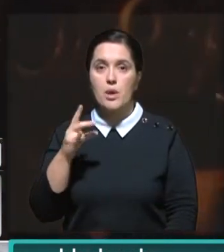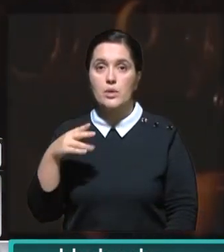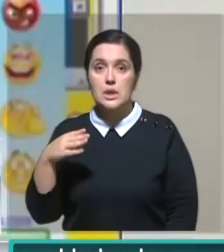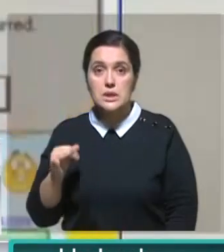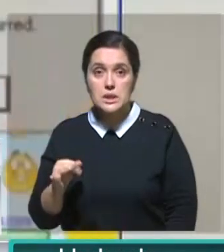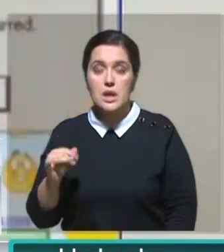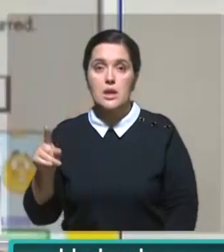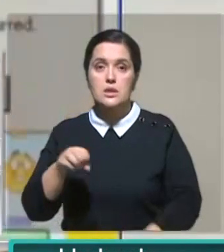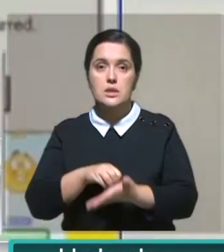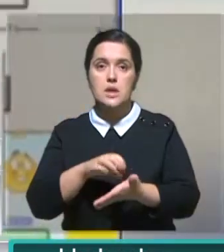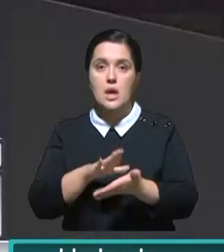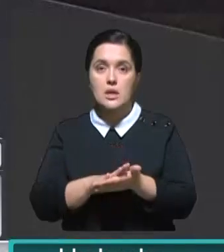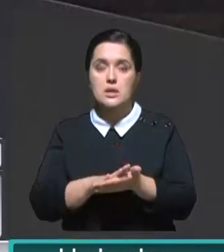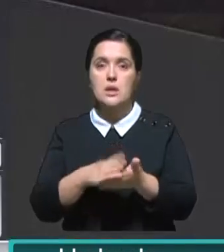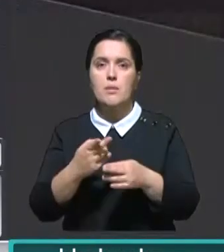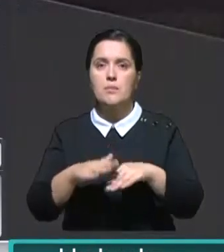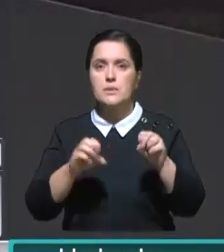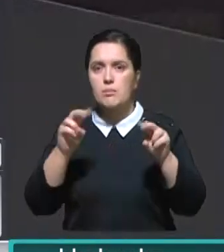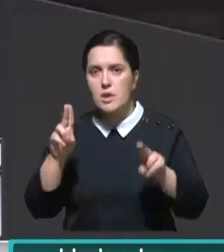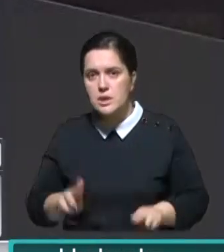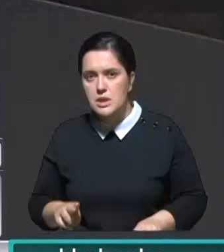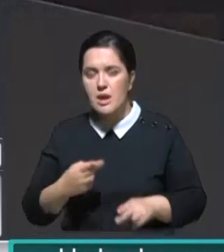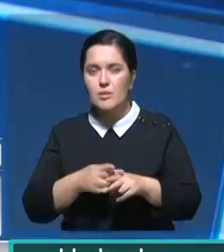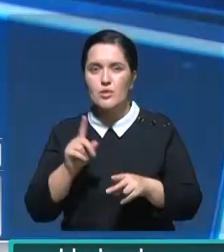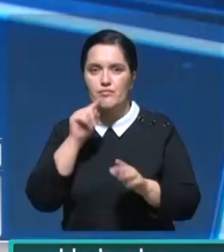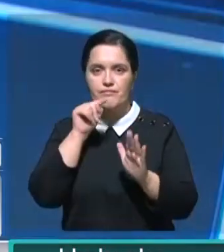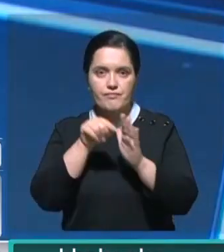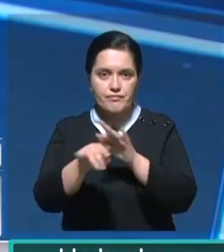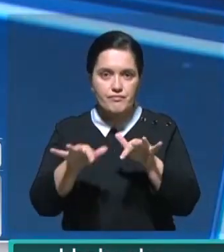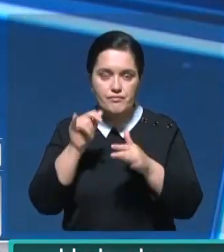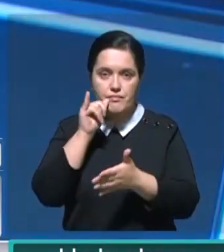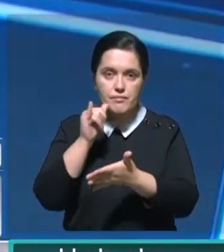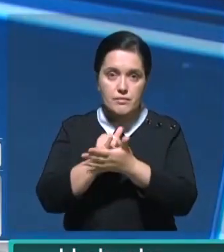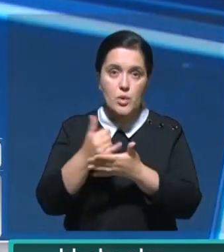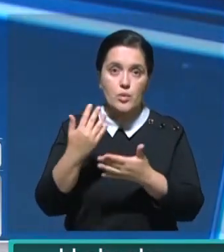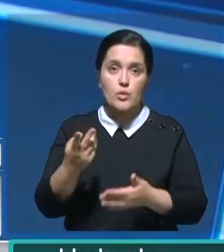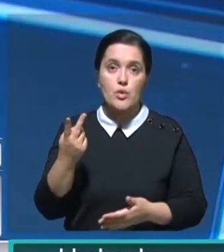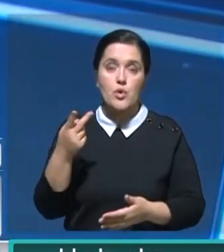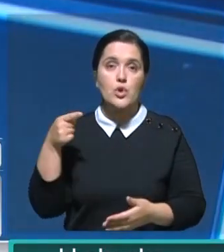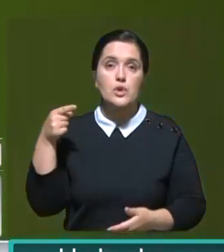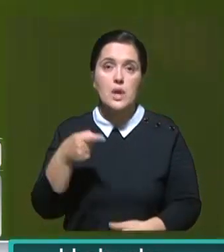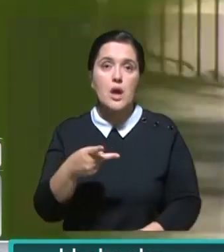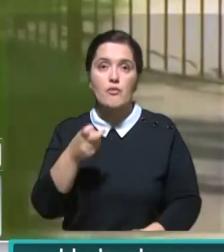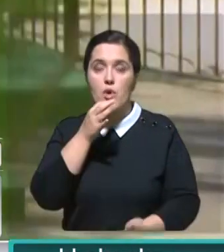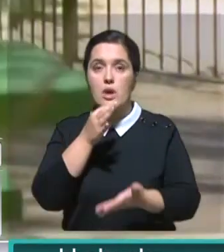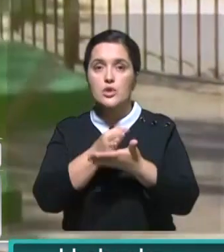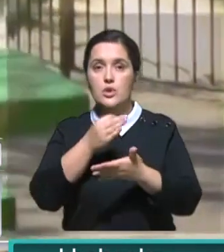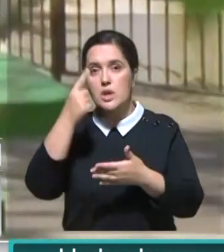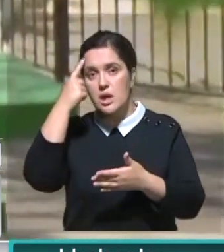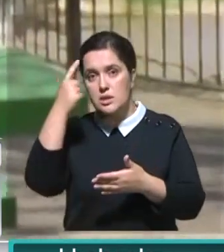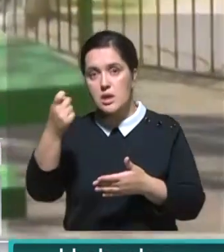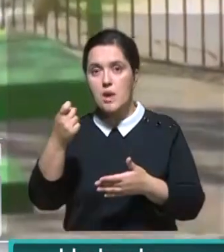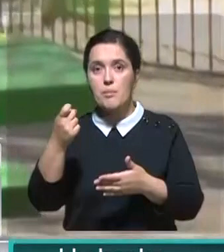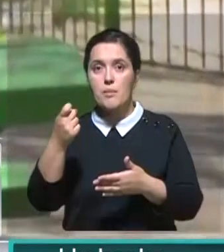этой площадке зарегистрированы независимые эксперты кибербезопасности, от которых уже пришло свыше 1200 отчетов с сообщениями